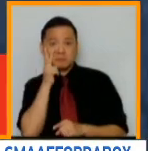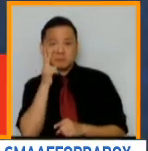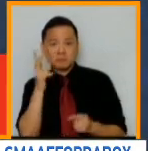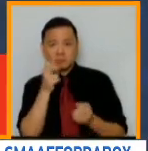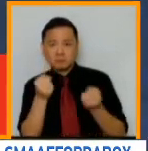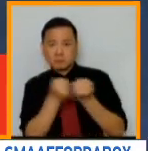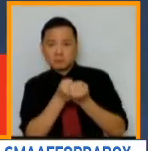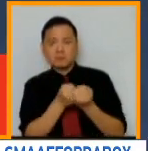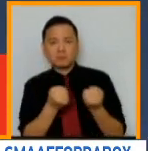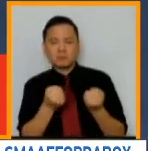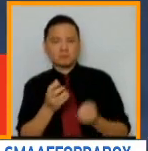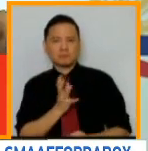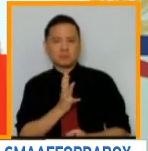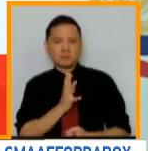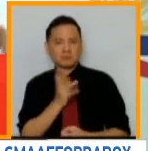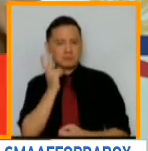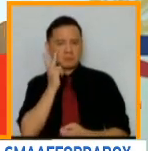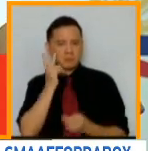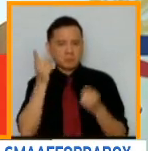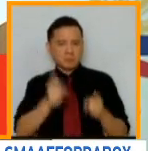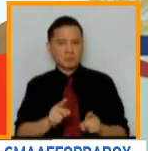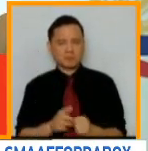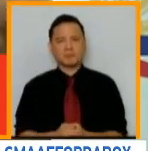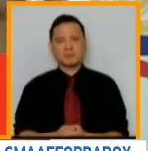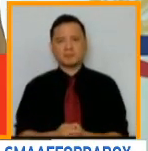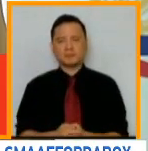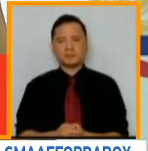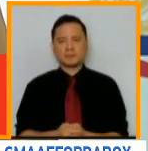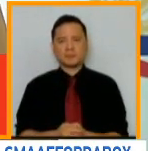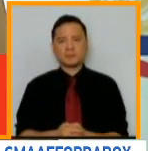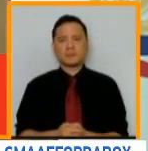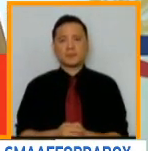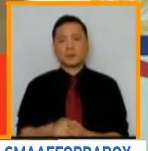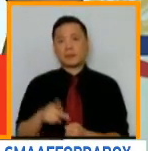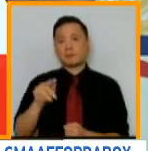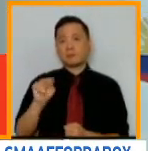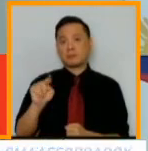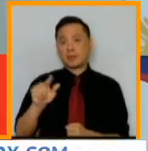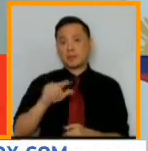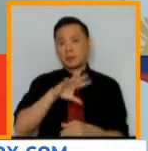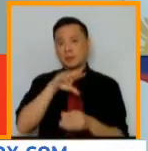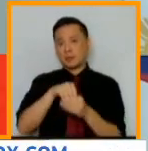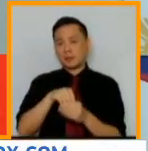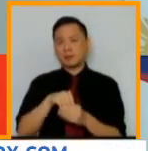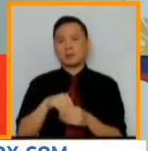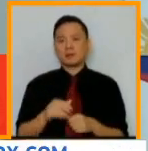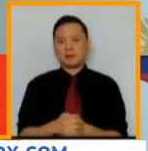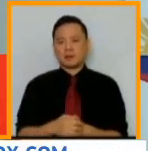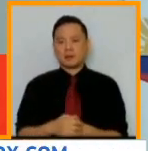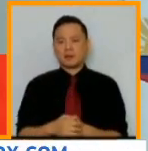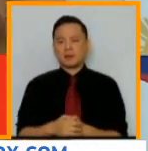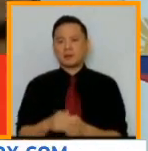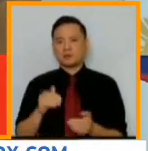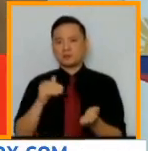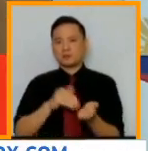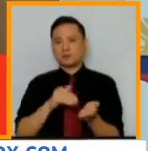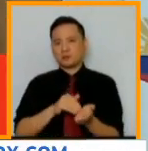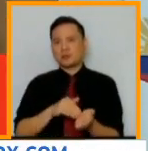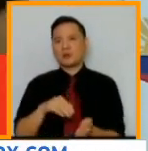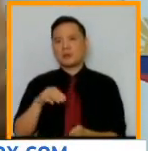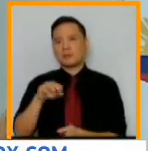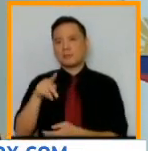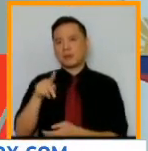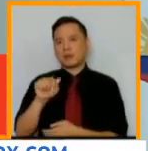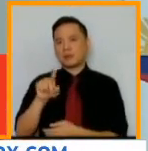part. Kasama ni Lacson ang senatorial aspirant na si Dr. Mengdita Padilla. Nangako rin si Lacson na ibabasa niya